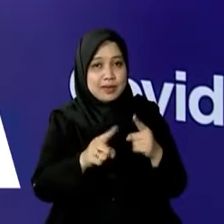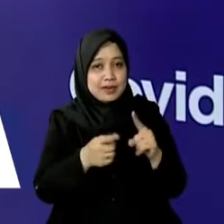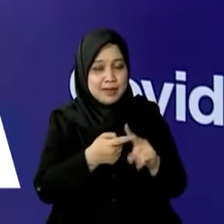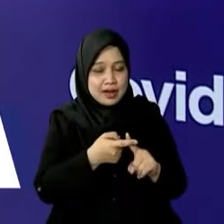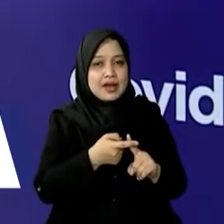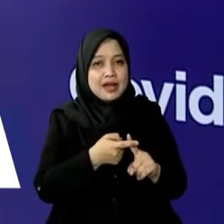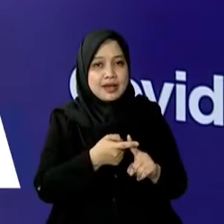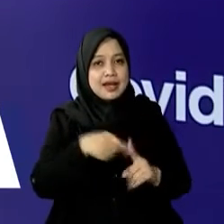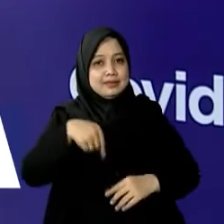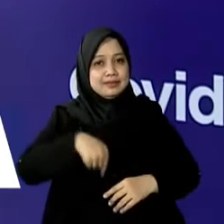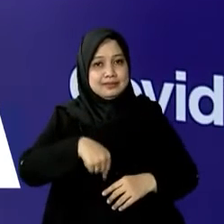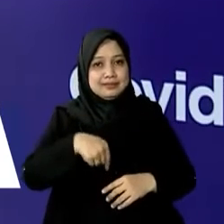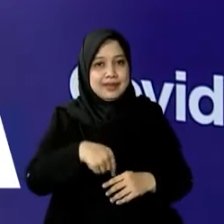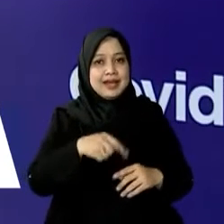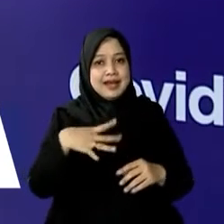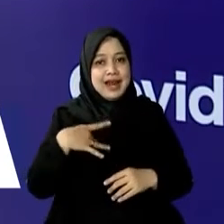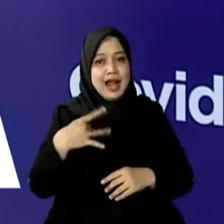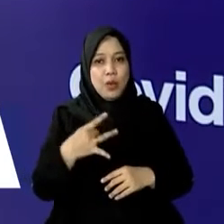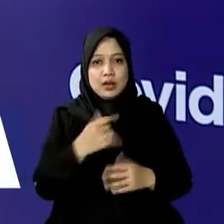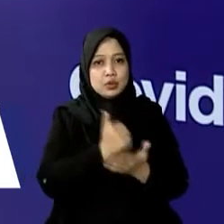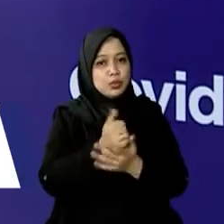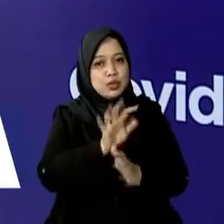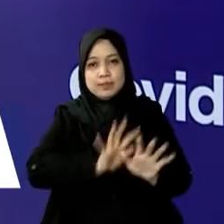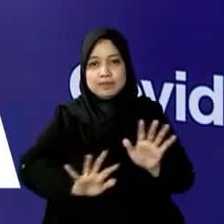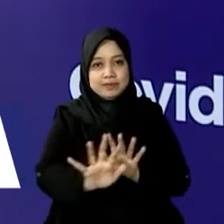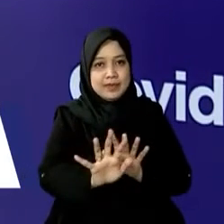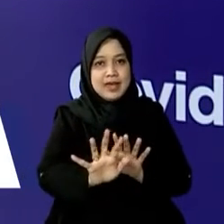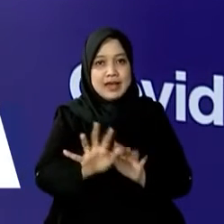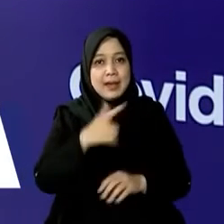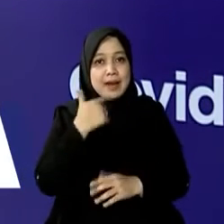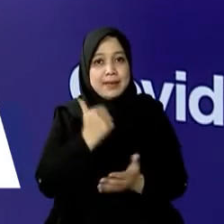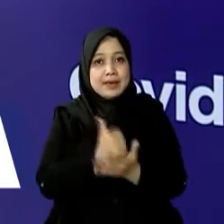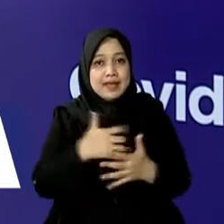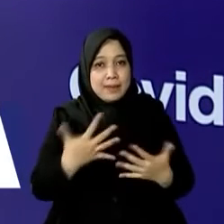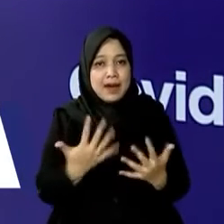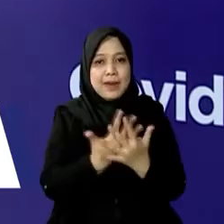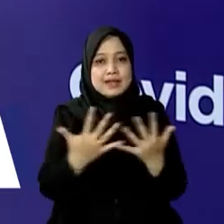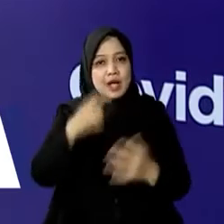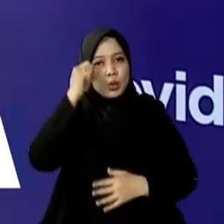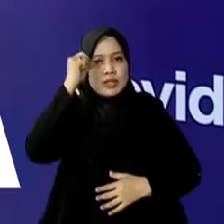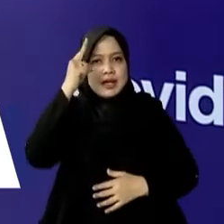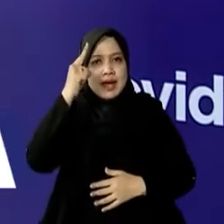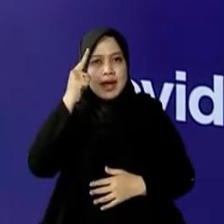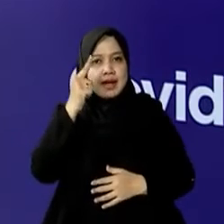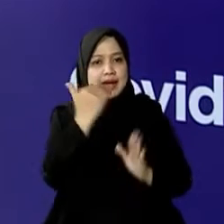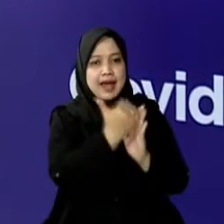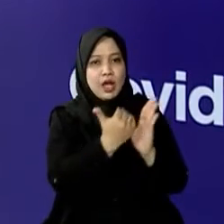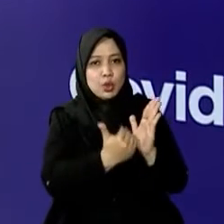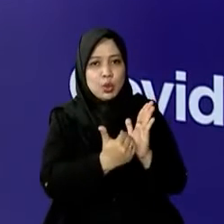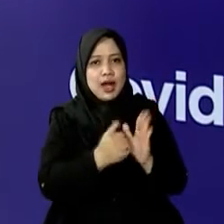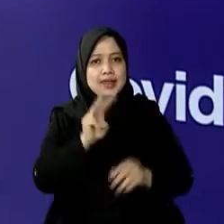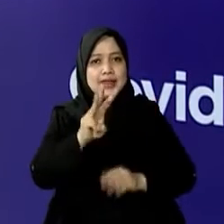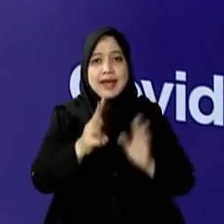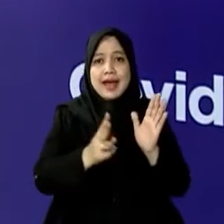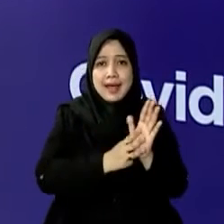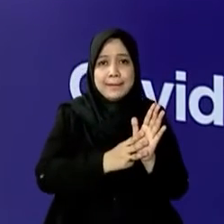kita semua berada di Garda paling depan sebenarnya hal yang paling penting hari ini adalah bagaimana kesadaran masyarakat untuk tetap mematuhi 3 m